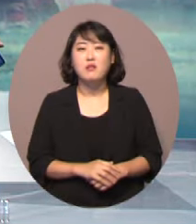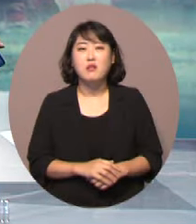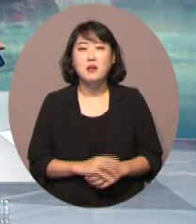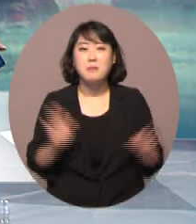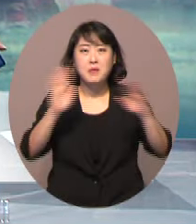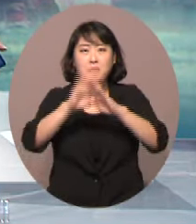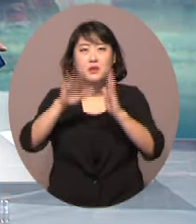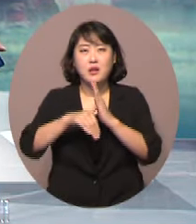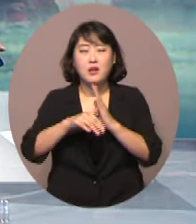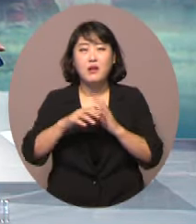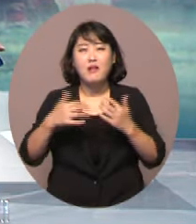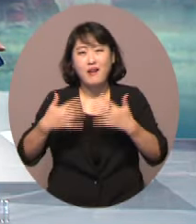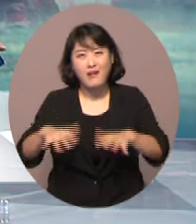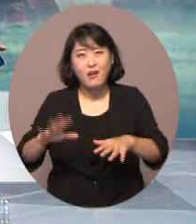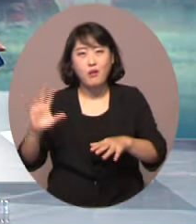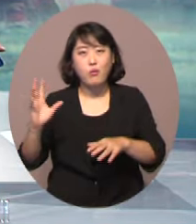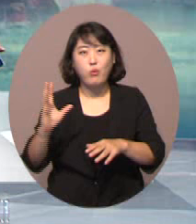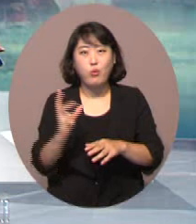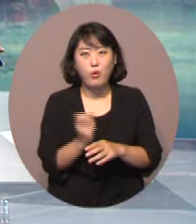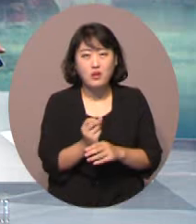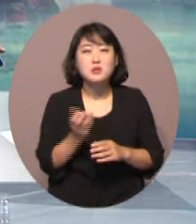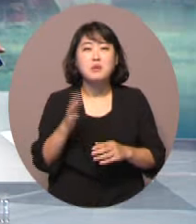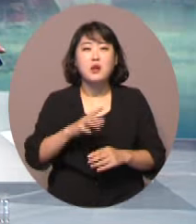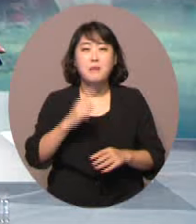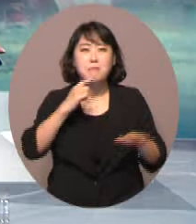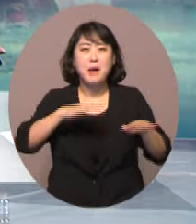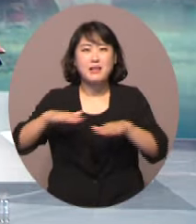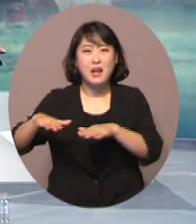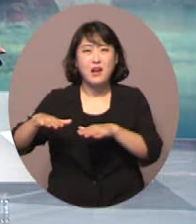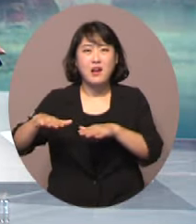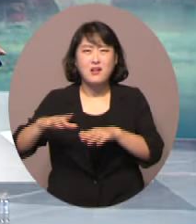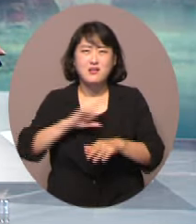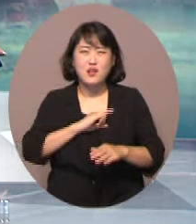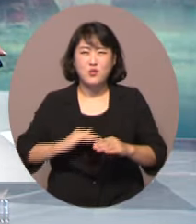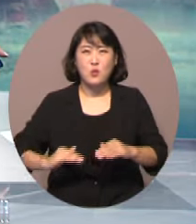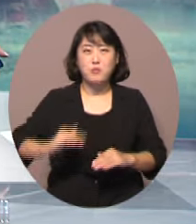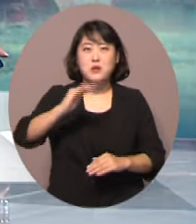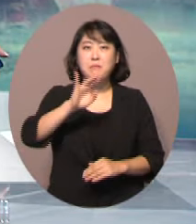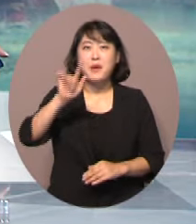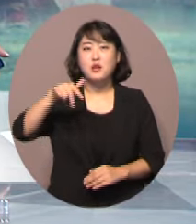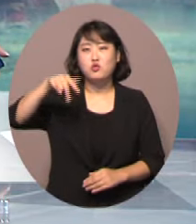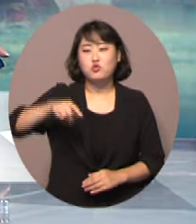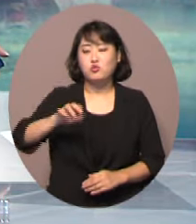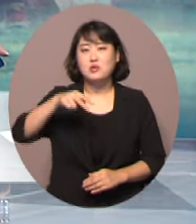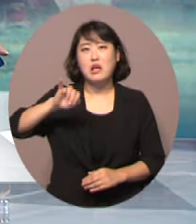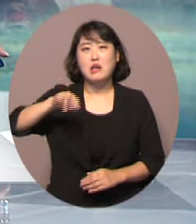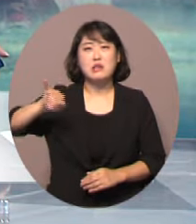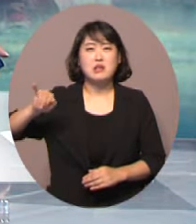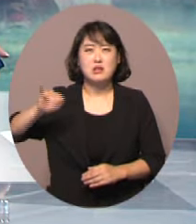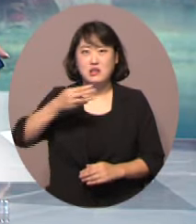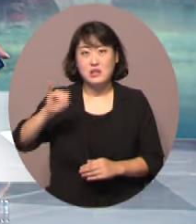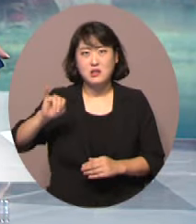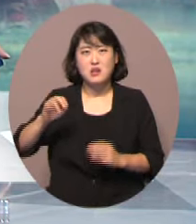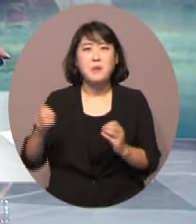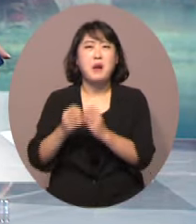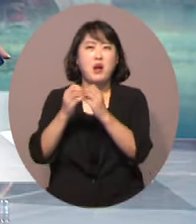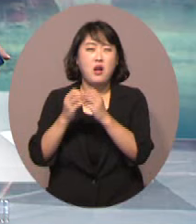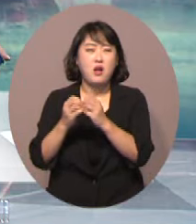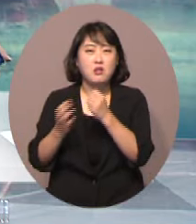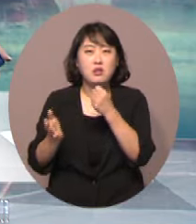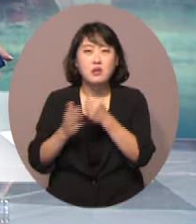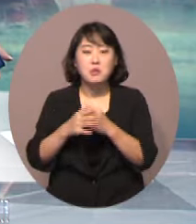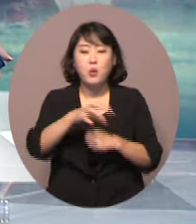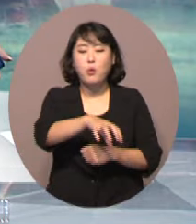저압보로 약화됐지만 연중 바닷물 높이가 가장 높은 백중사리 기간이 겹치면서 지역 곳곳에서 침수